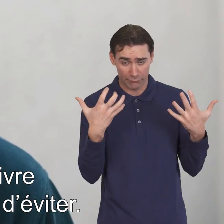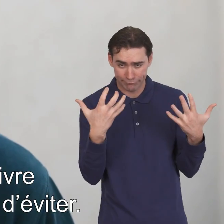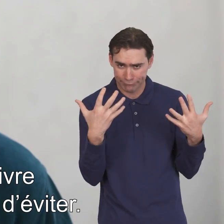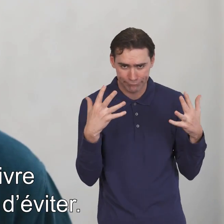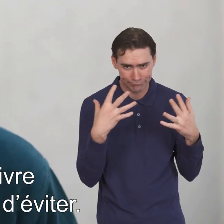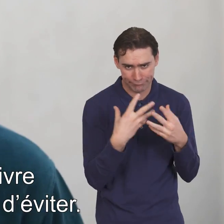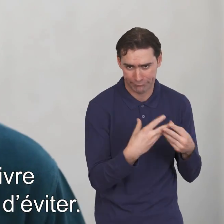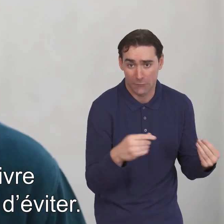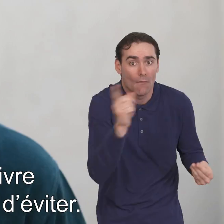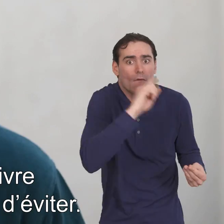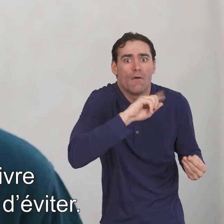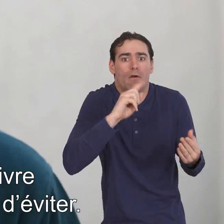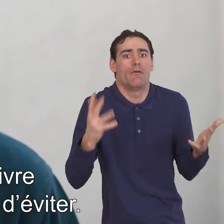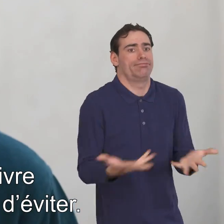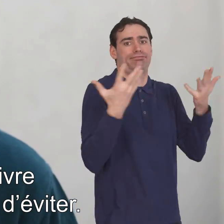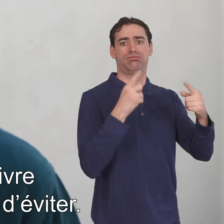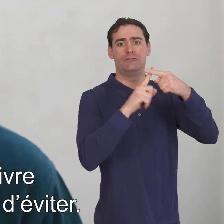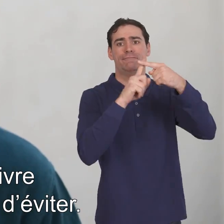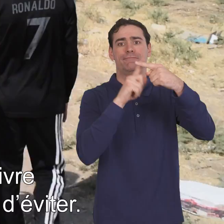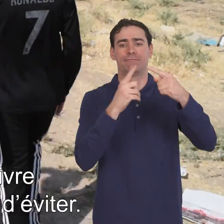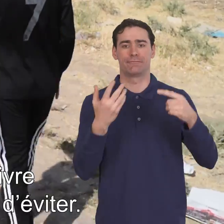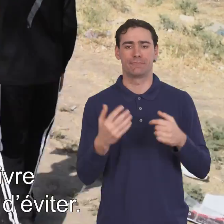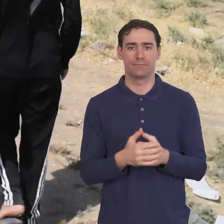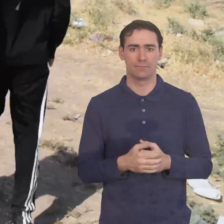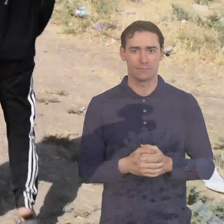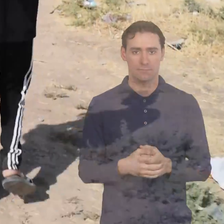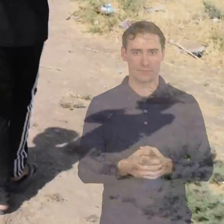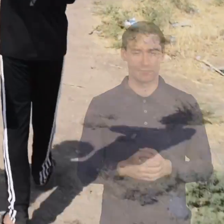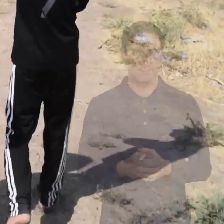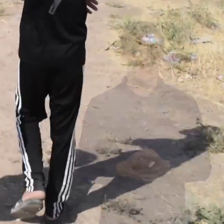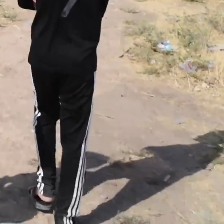ils n'ont plus envie de vivre. C'est ce que nous essayons d'éviter.